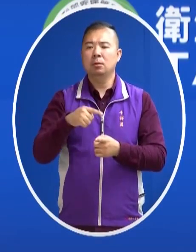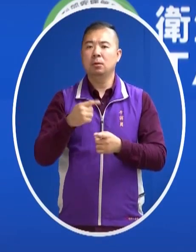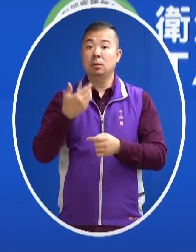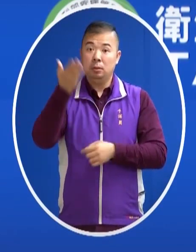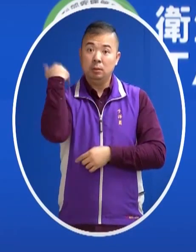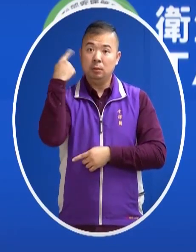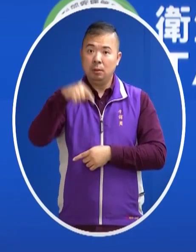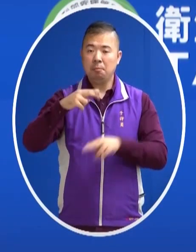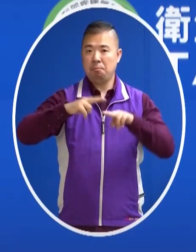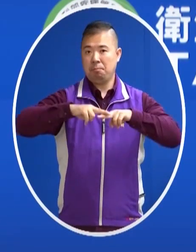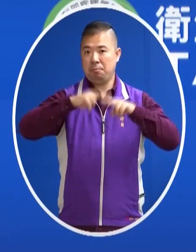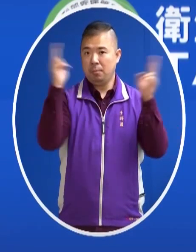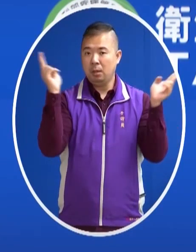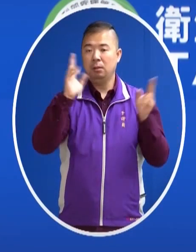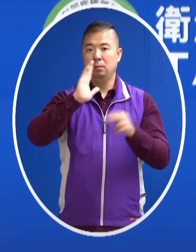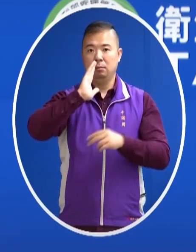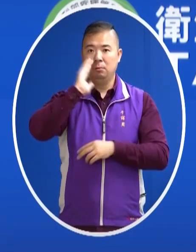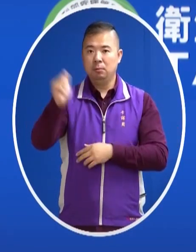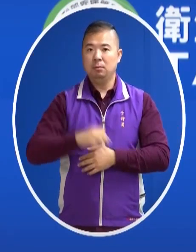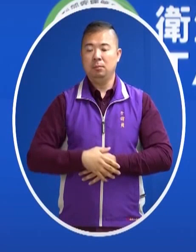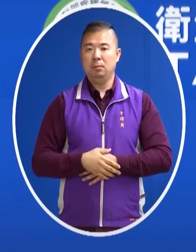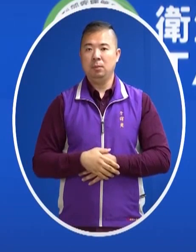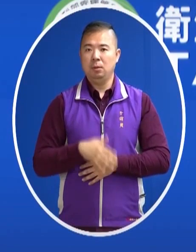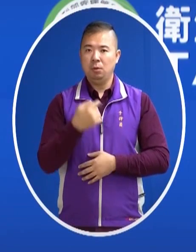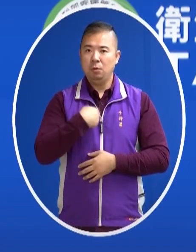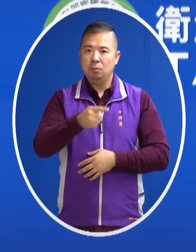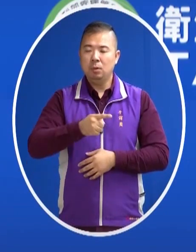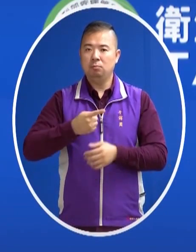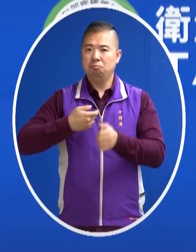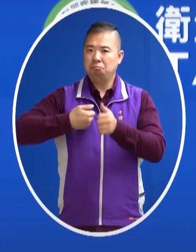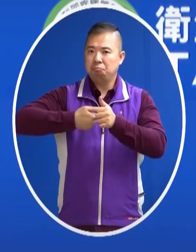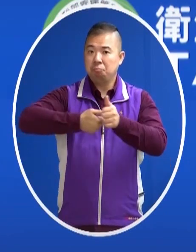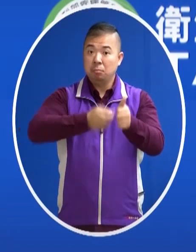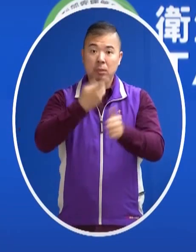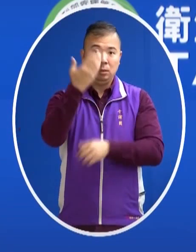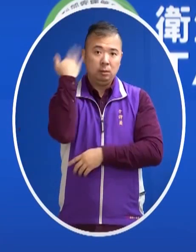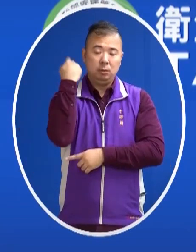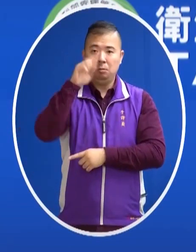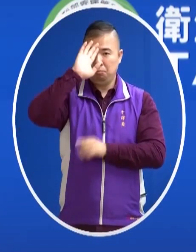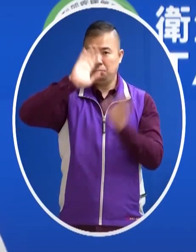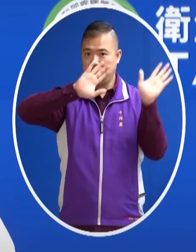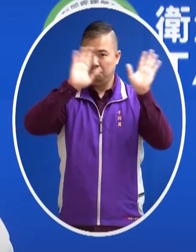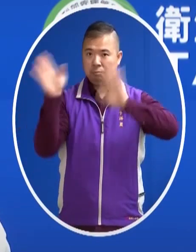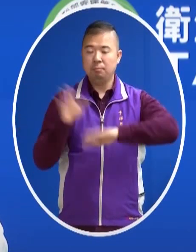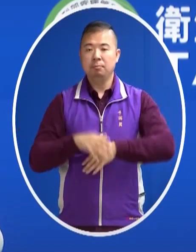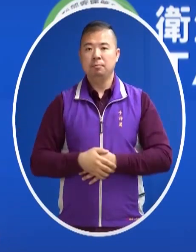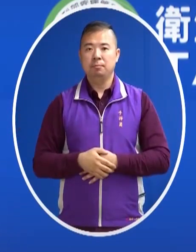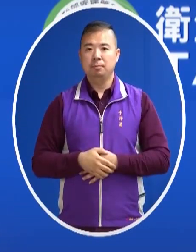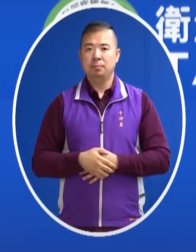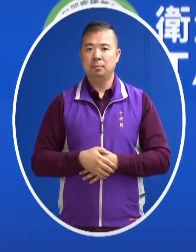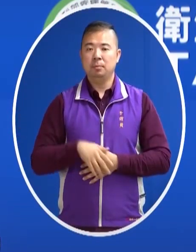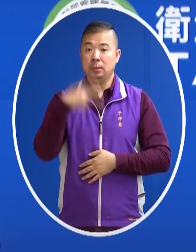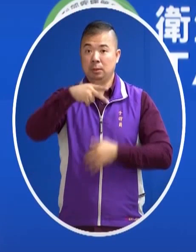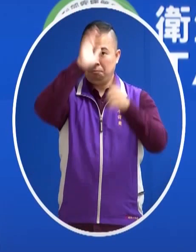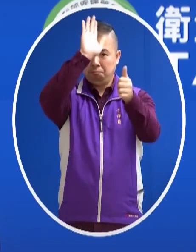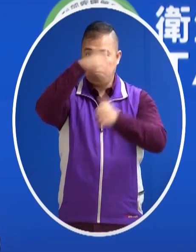离了，好，那我们再哈就是 review 他的一个相关的症状，好，那决定把他就是再找回